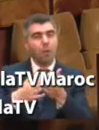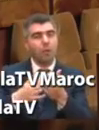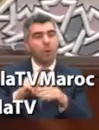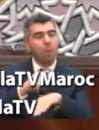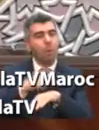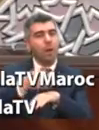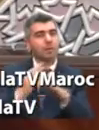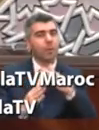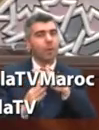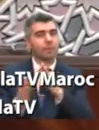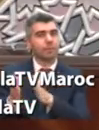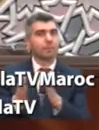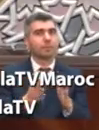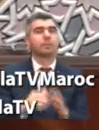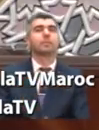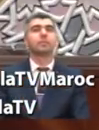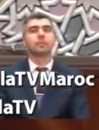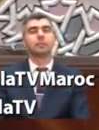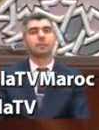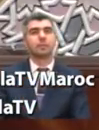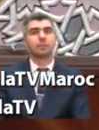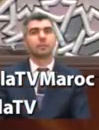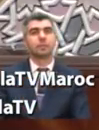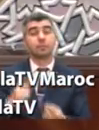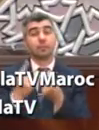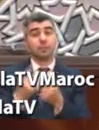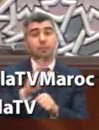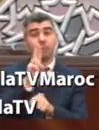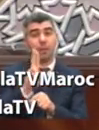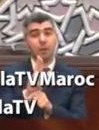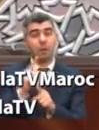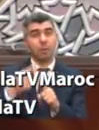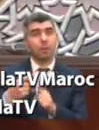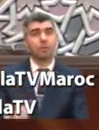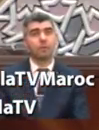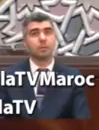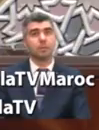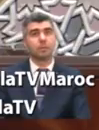مستقبلاً. انتهى الوقت. هل هناك تعقيبات إضافية؟